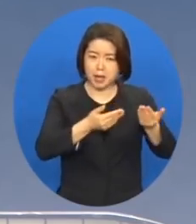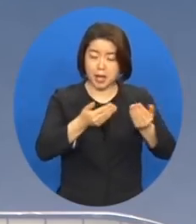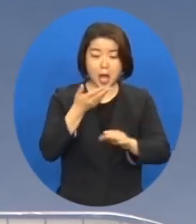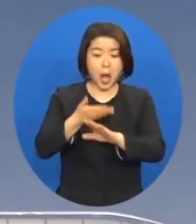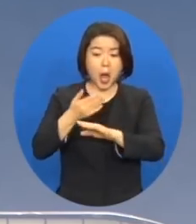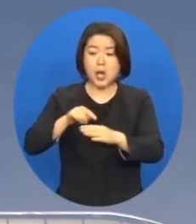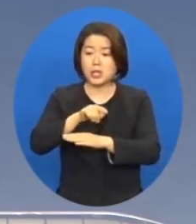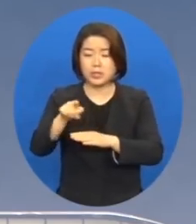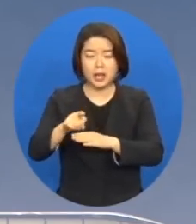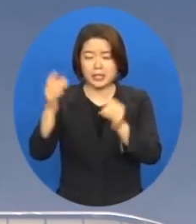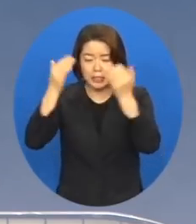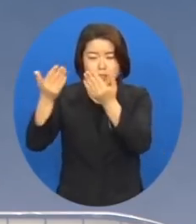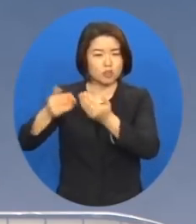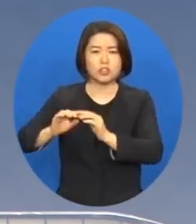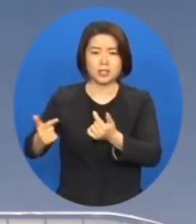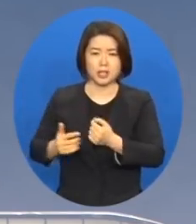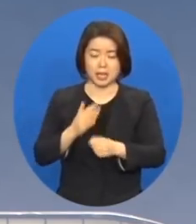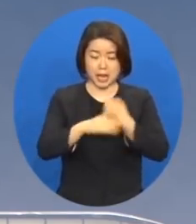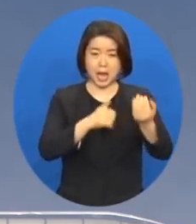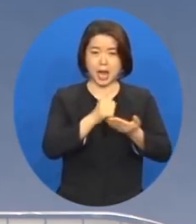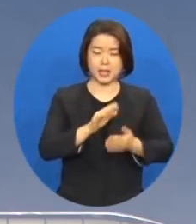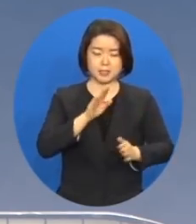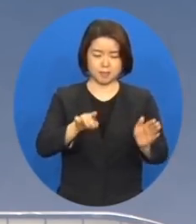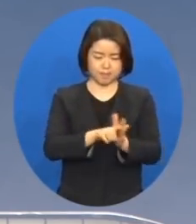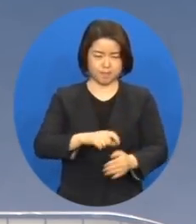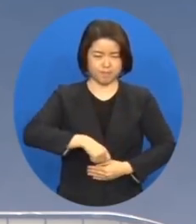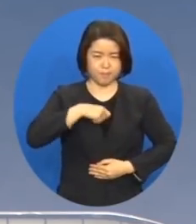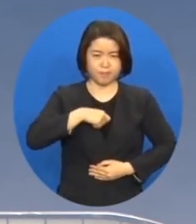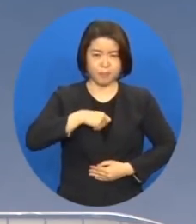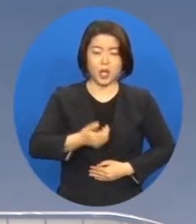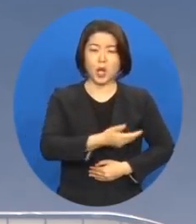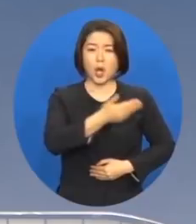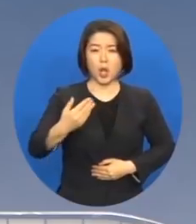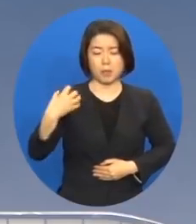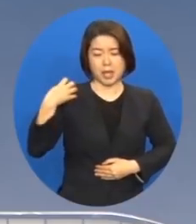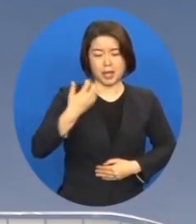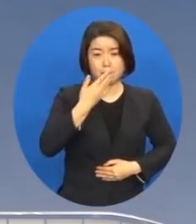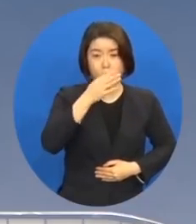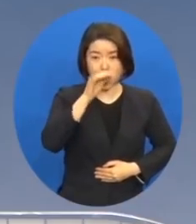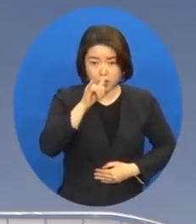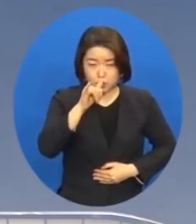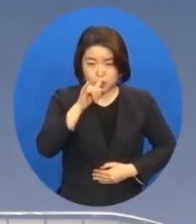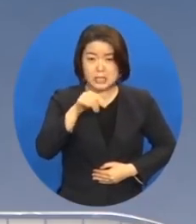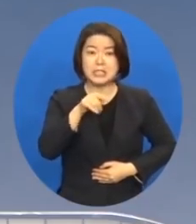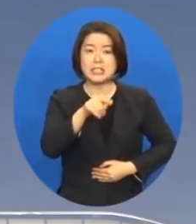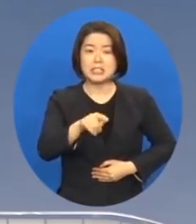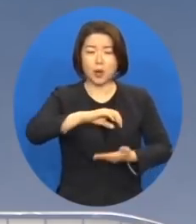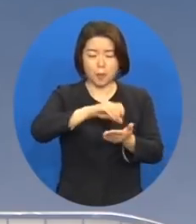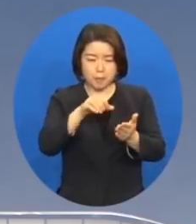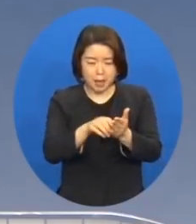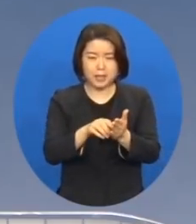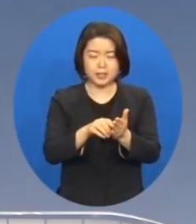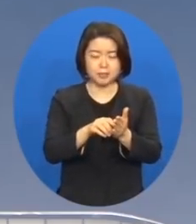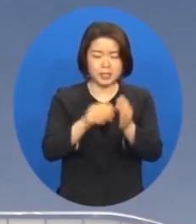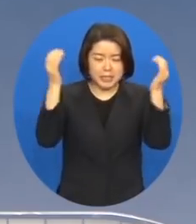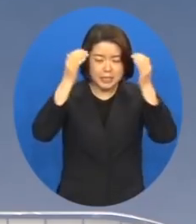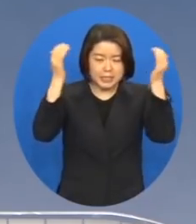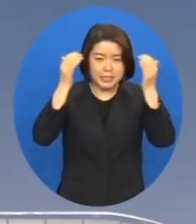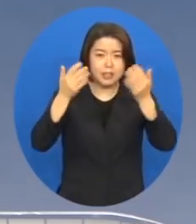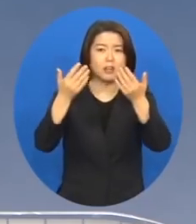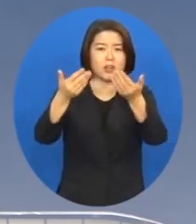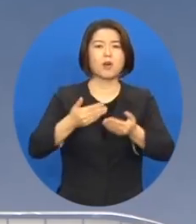없습니다. 하나님은 신실하십니다. 여러분이 감당할 수 있는 능력 이상으로 시련을 겪는 것을 하나님은 허락지